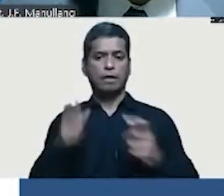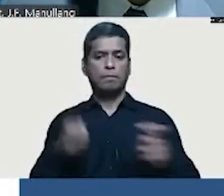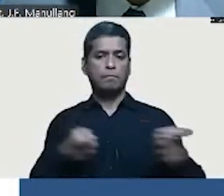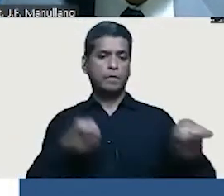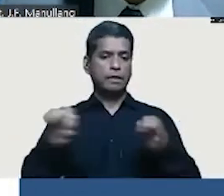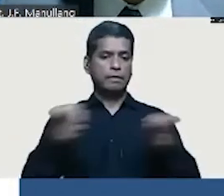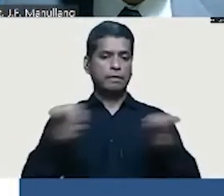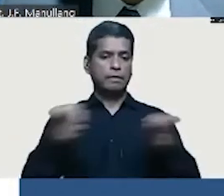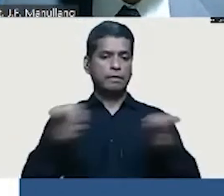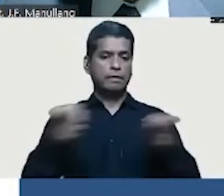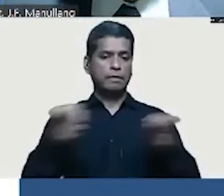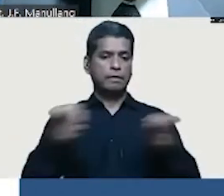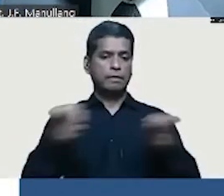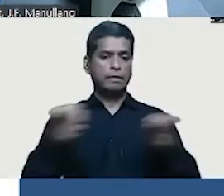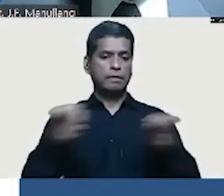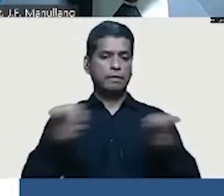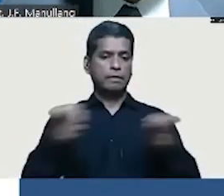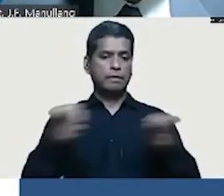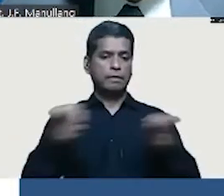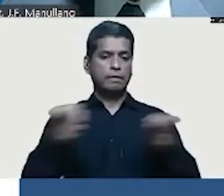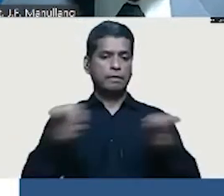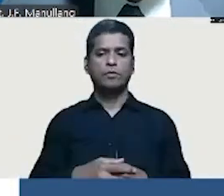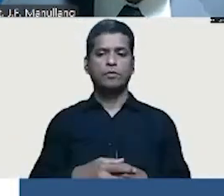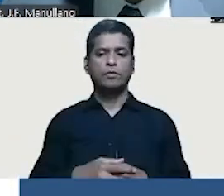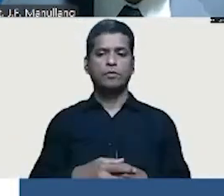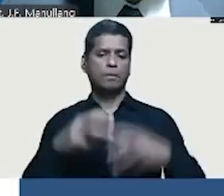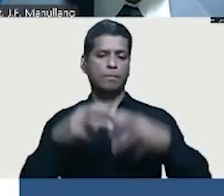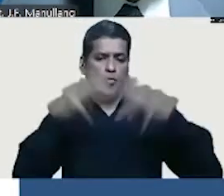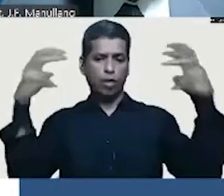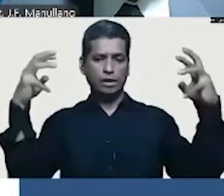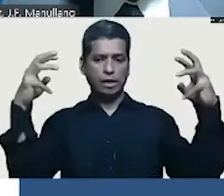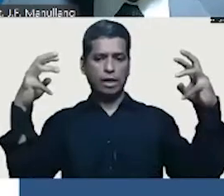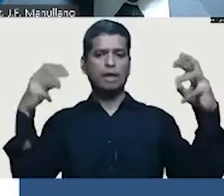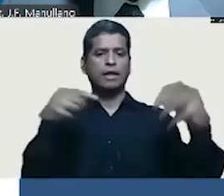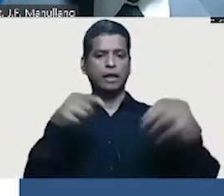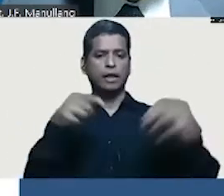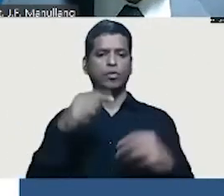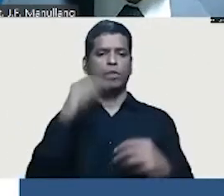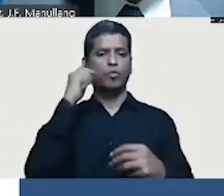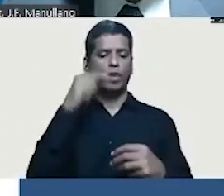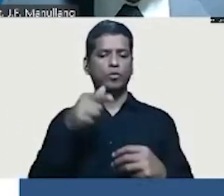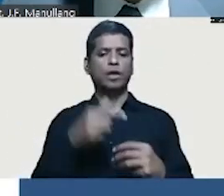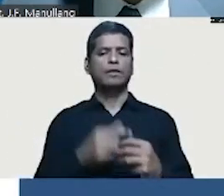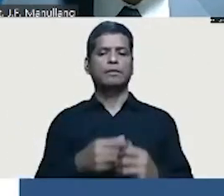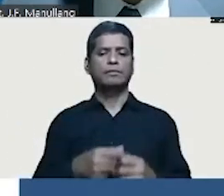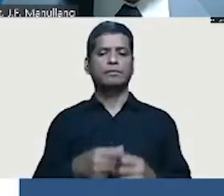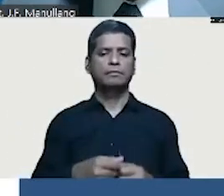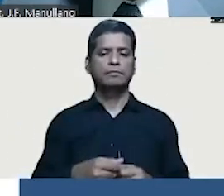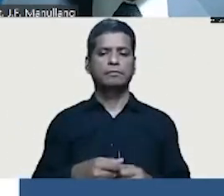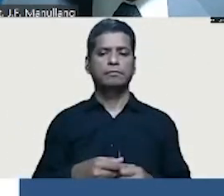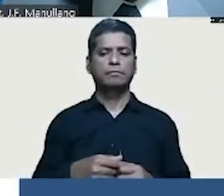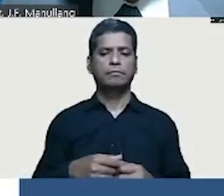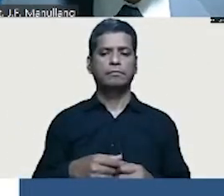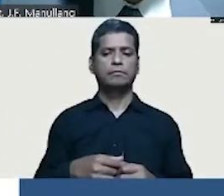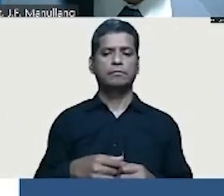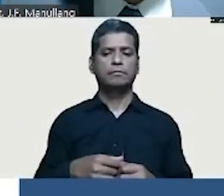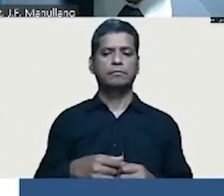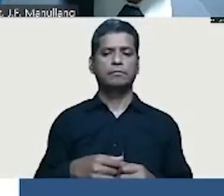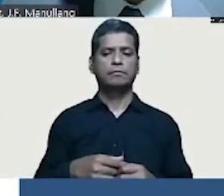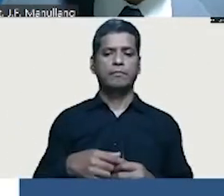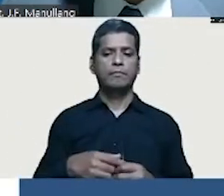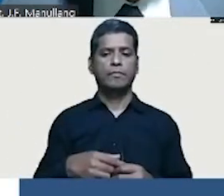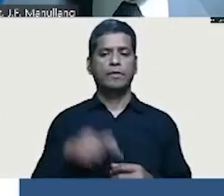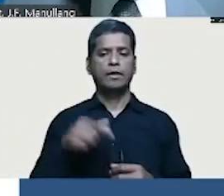memerintah dengan tongkat besi yang puasa dan Perkasa tetapi karena tidak bisa menelan bayi itu maka perempuan